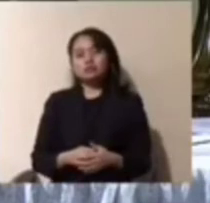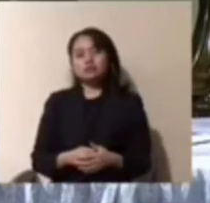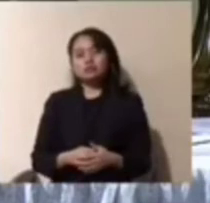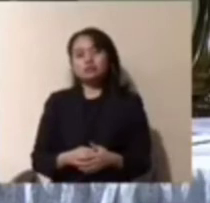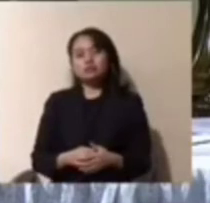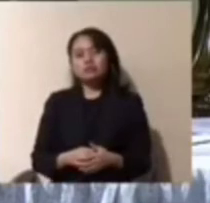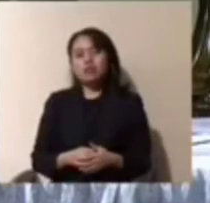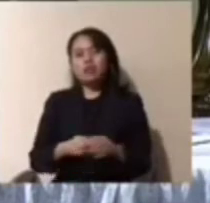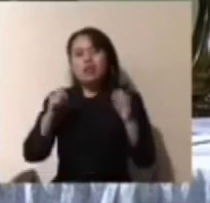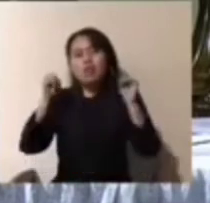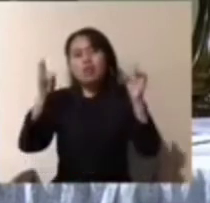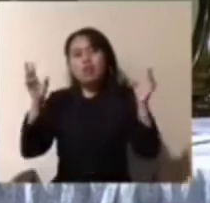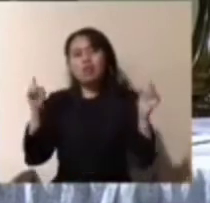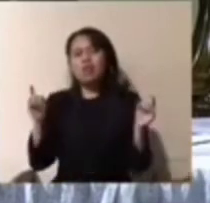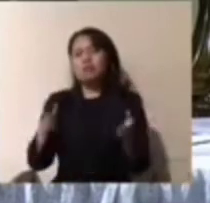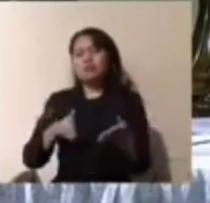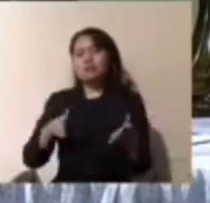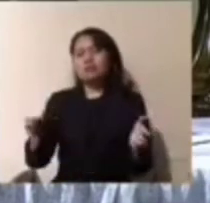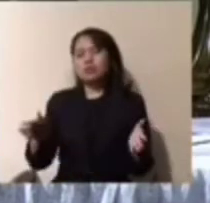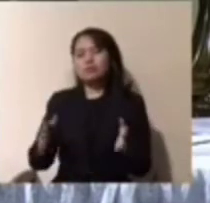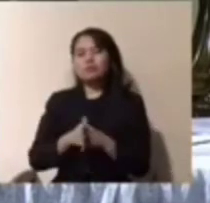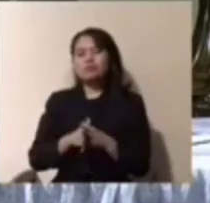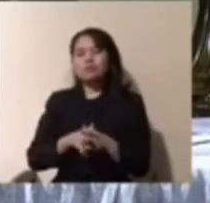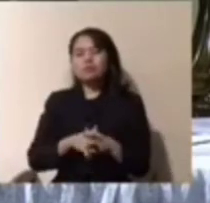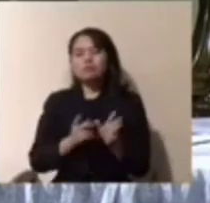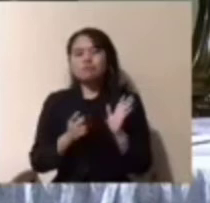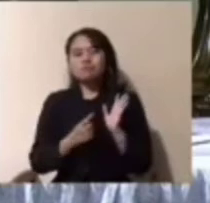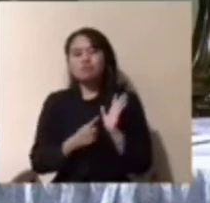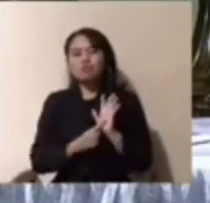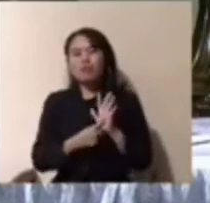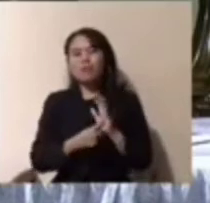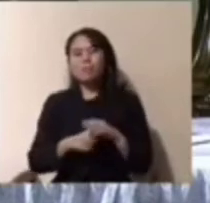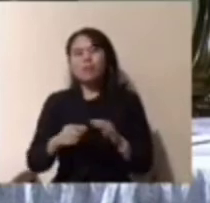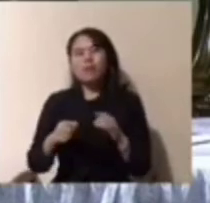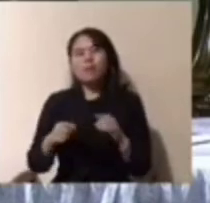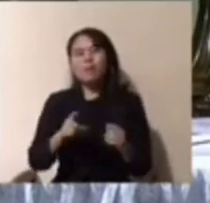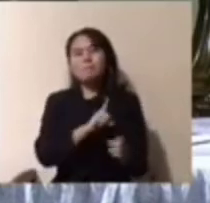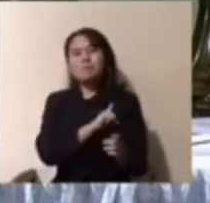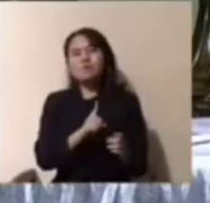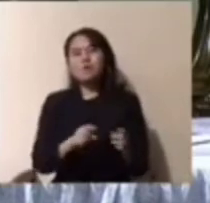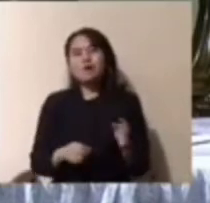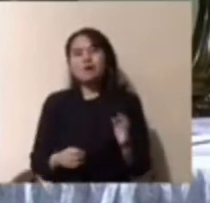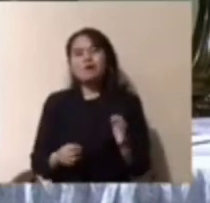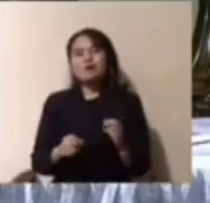Dari lain pihak tampil pribadi-pribadi manusia yang tidak bermartabat.